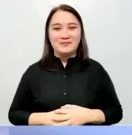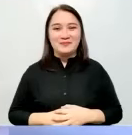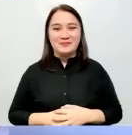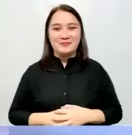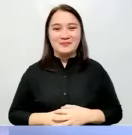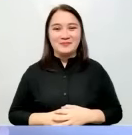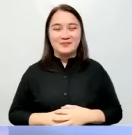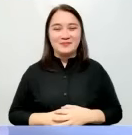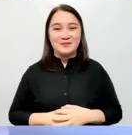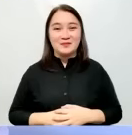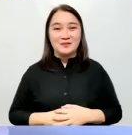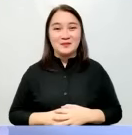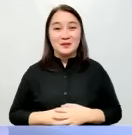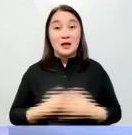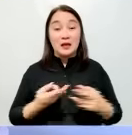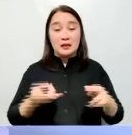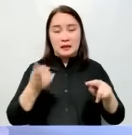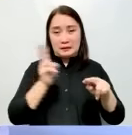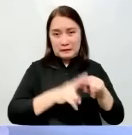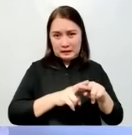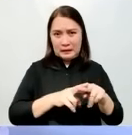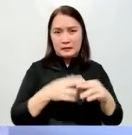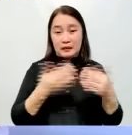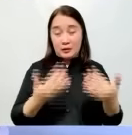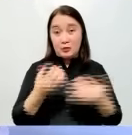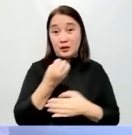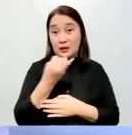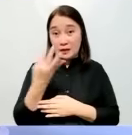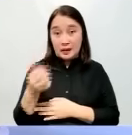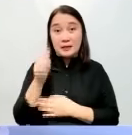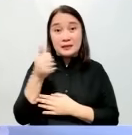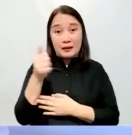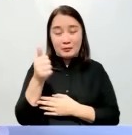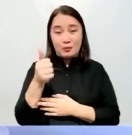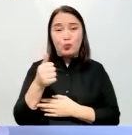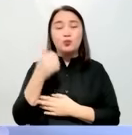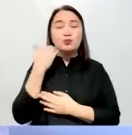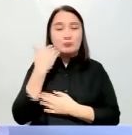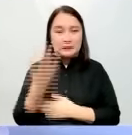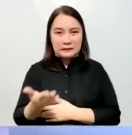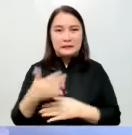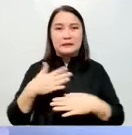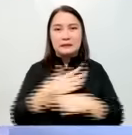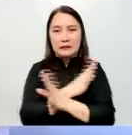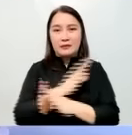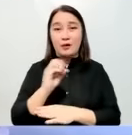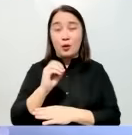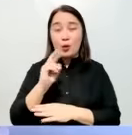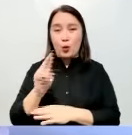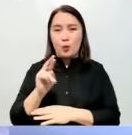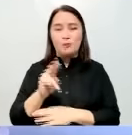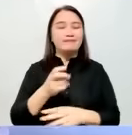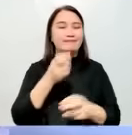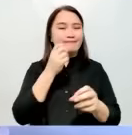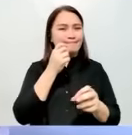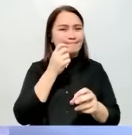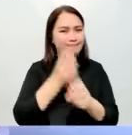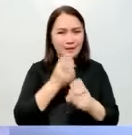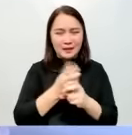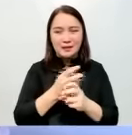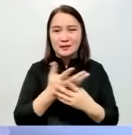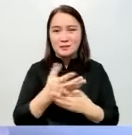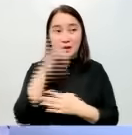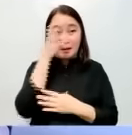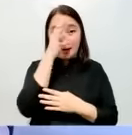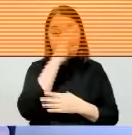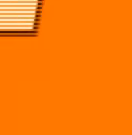Umakyat na sa 10 ang patay sa landslide sa Maco, Davao de Oro. Pahirapan ang search at rescue operation, lalo't patuloy ang pagbuho